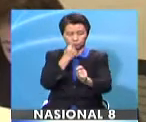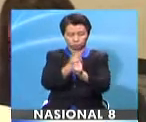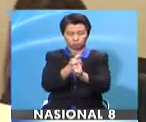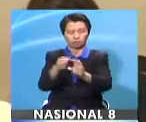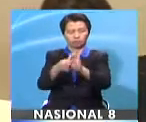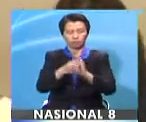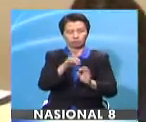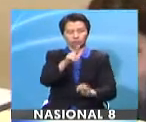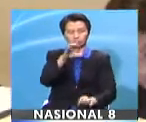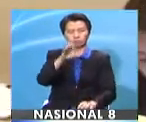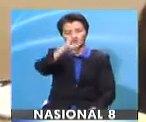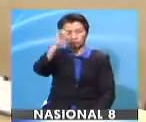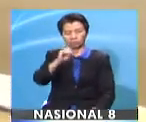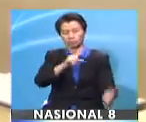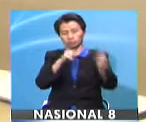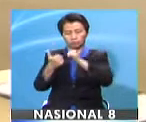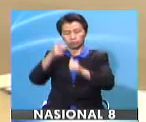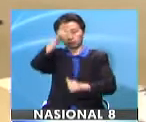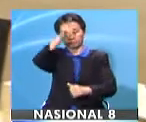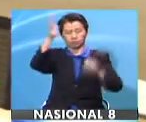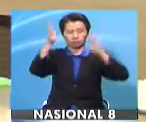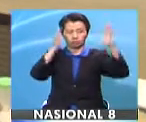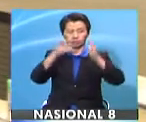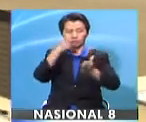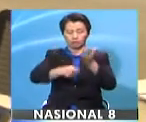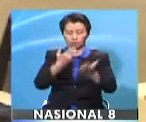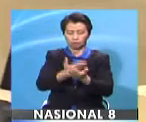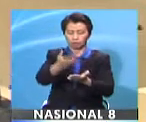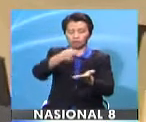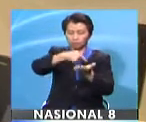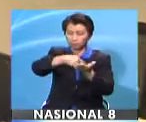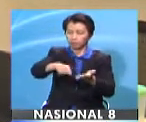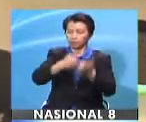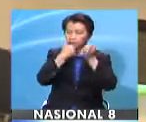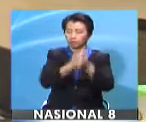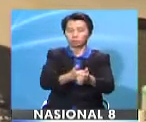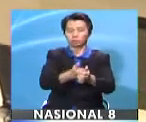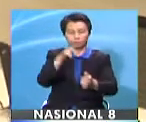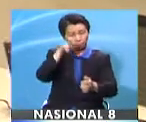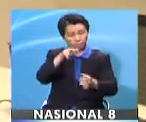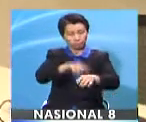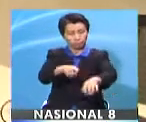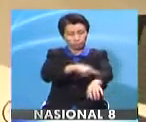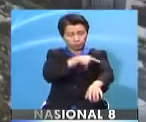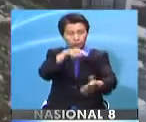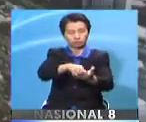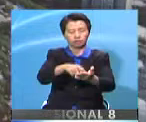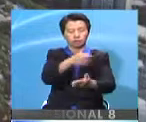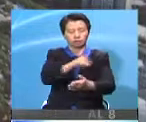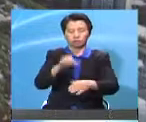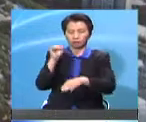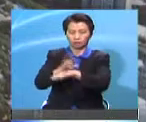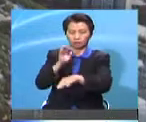pemilikan 100%nya oleh kerajaan Malaysia harga pembelian dibayar berdasarkan kepada pandangan jangka panjang ini Serta